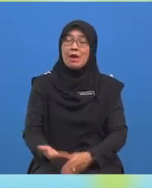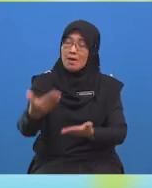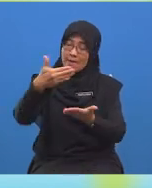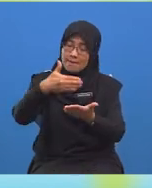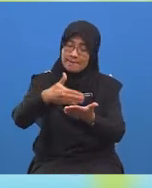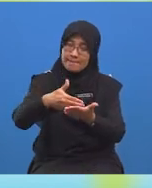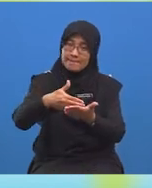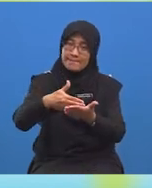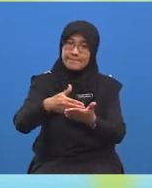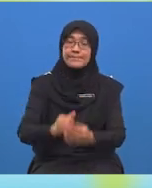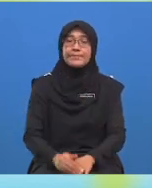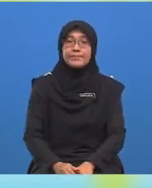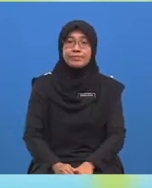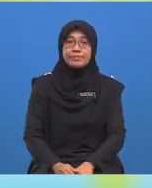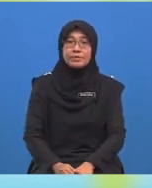Soalan ketiga ialah